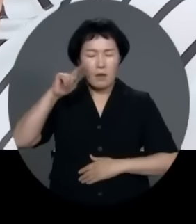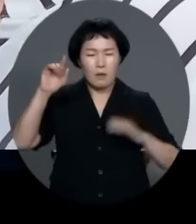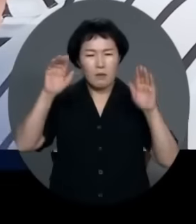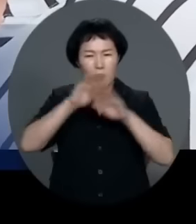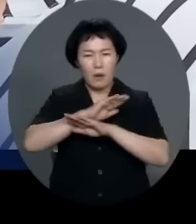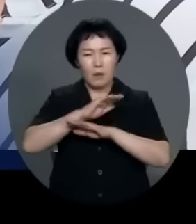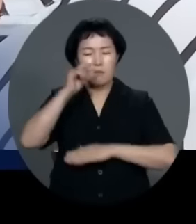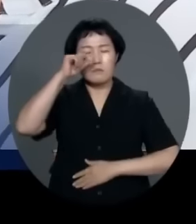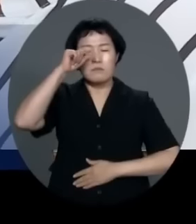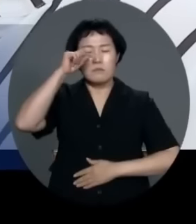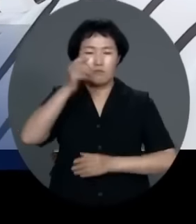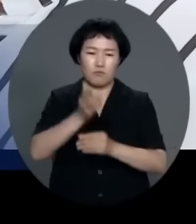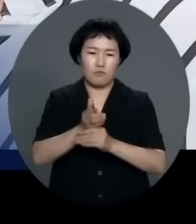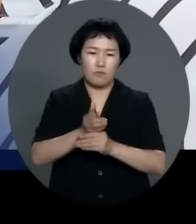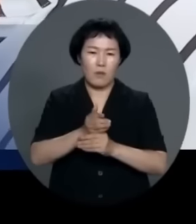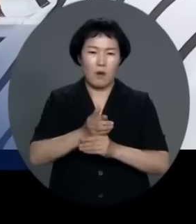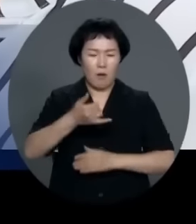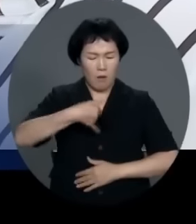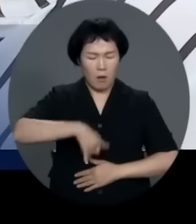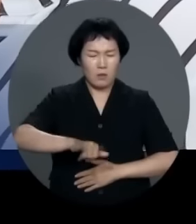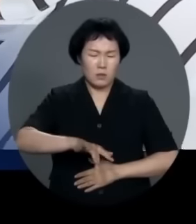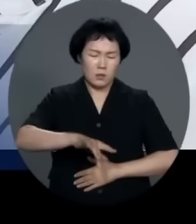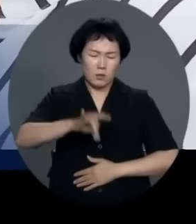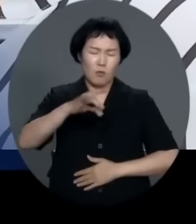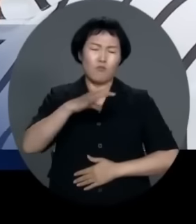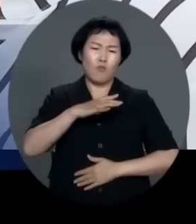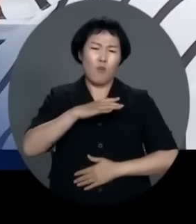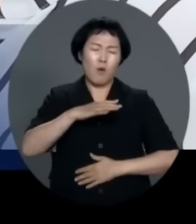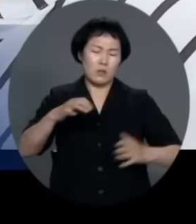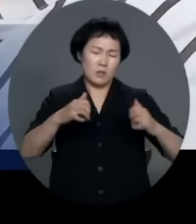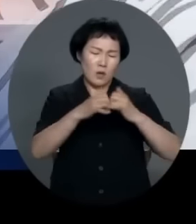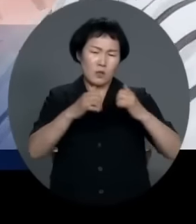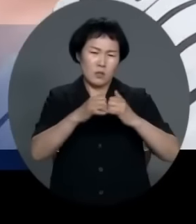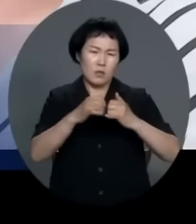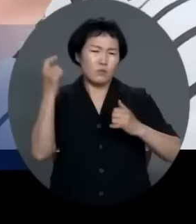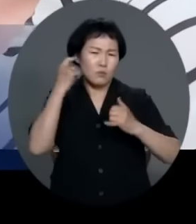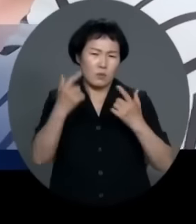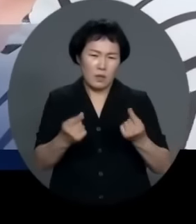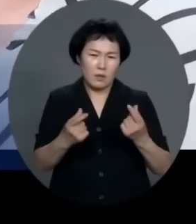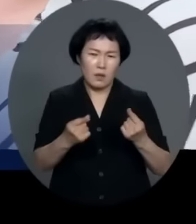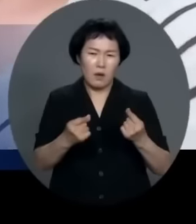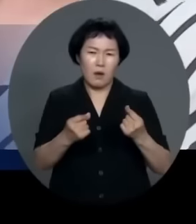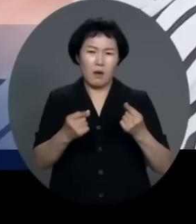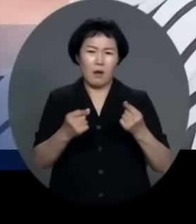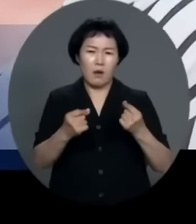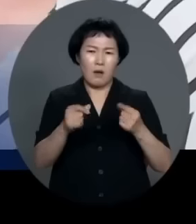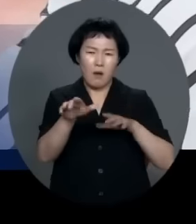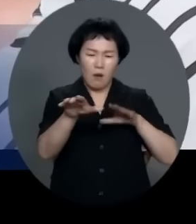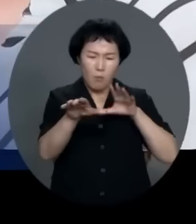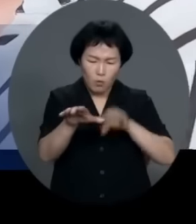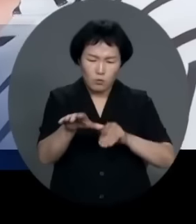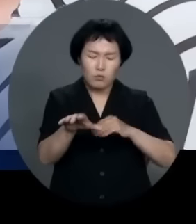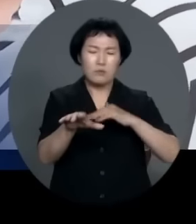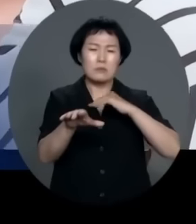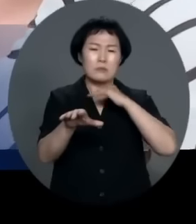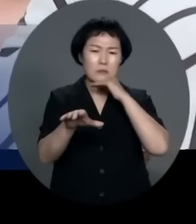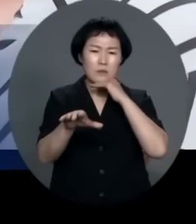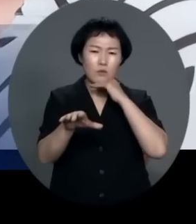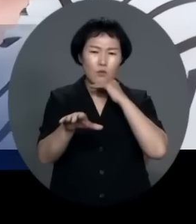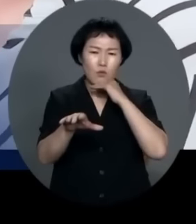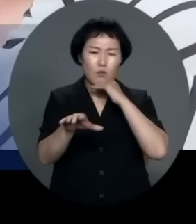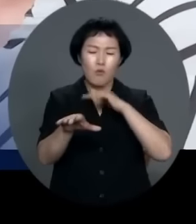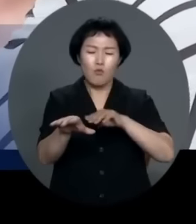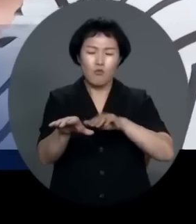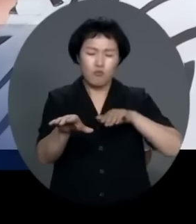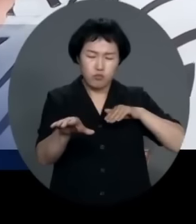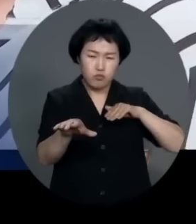애들은 처음에는 무서워했어요. 전쟁 난것 같다 이러면서 멈추고 기다리고 차